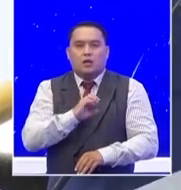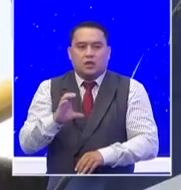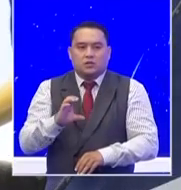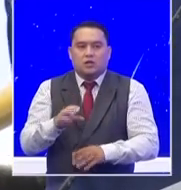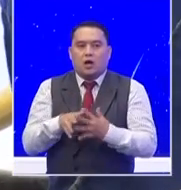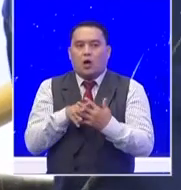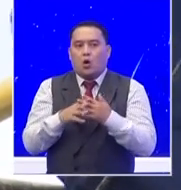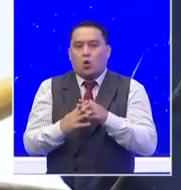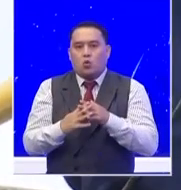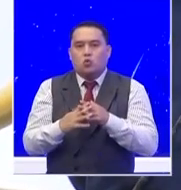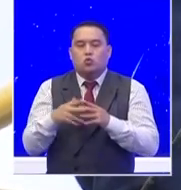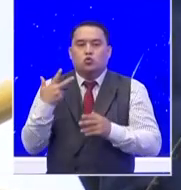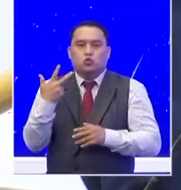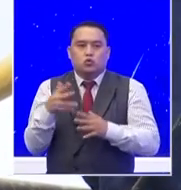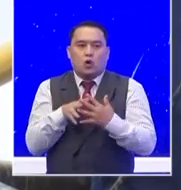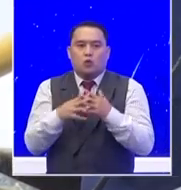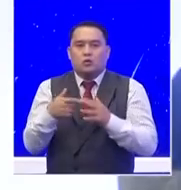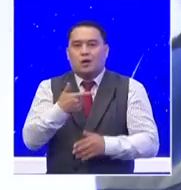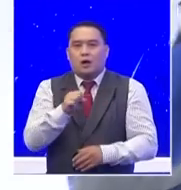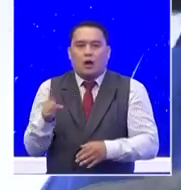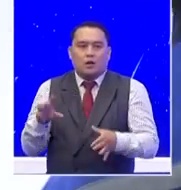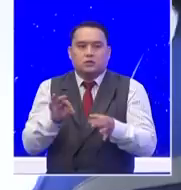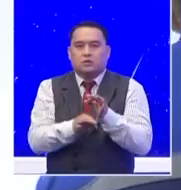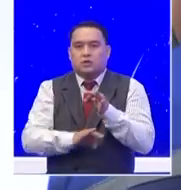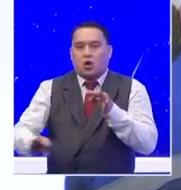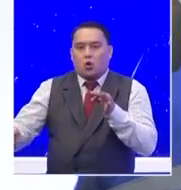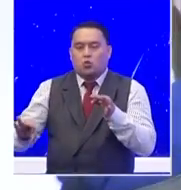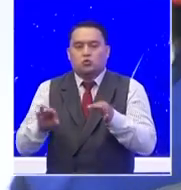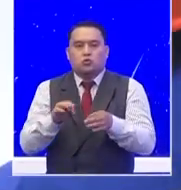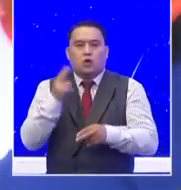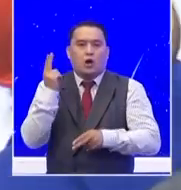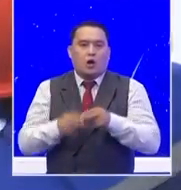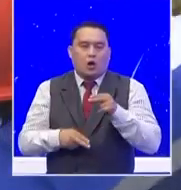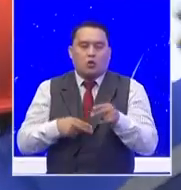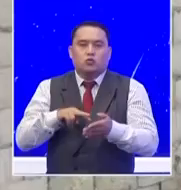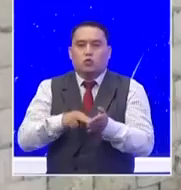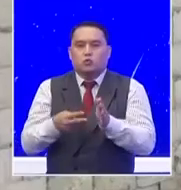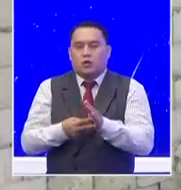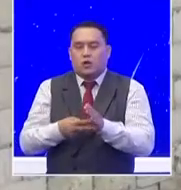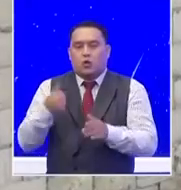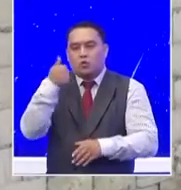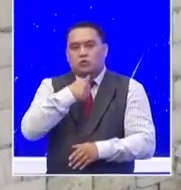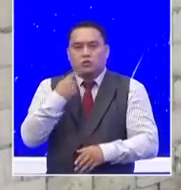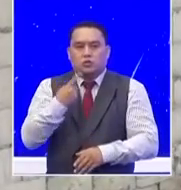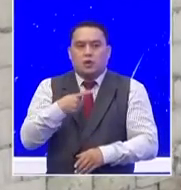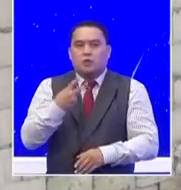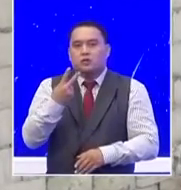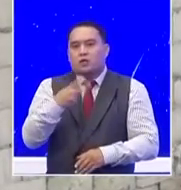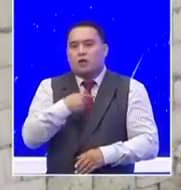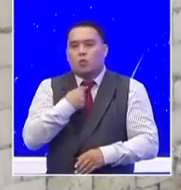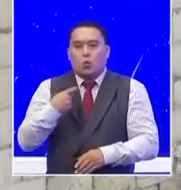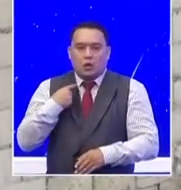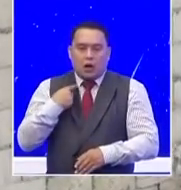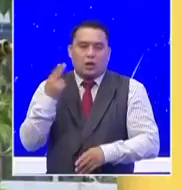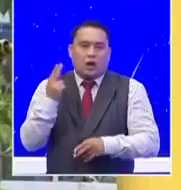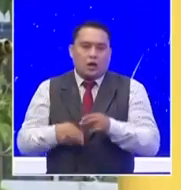мен Талғар ауданының үш елді мекенінде газ құбырлары тартылады. Құрылыс жұмыстарын аяқтау жыл соңына жоспарланған. Ал Талдықорғанда газдандыру